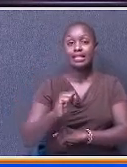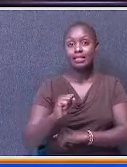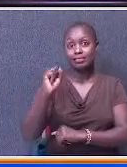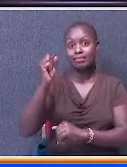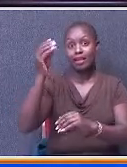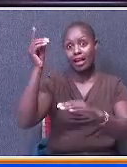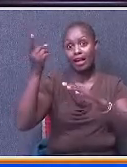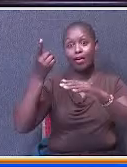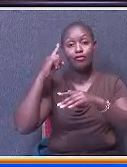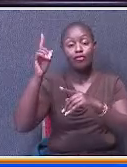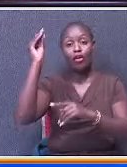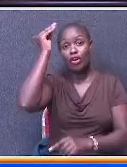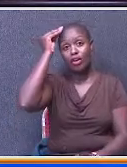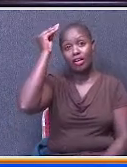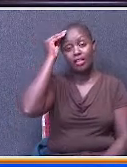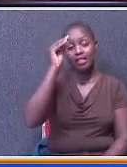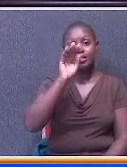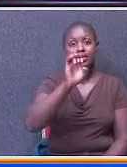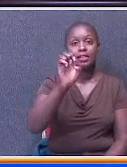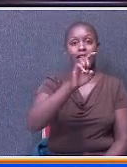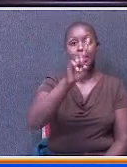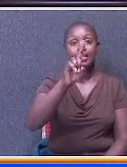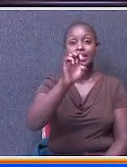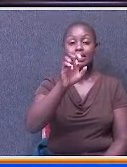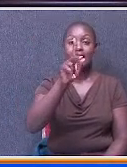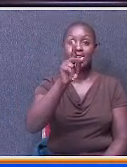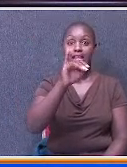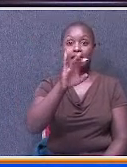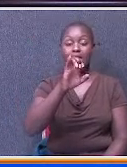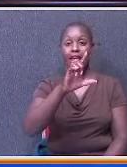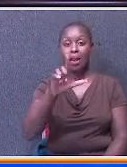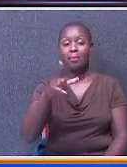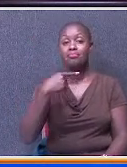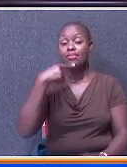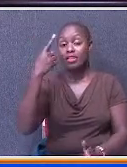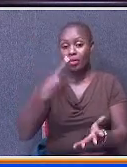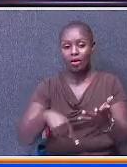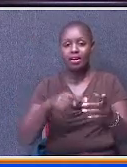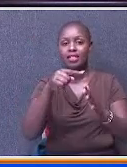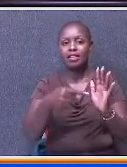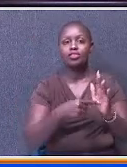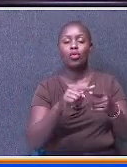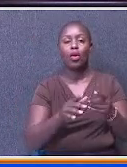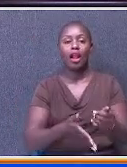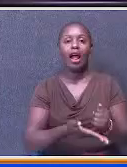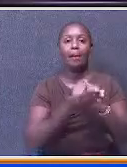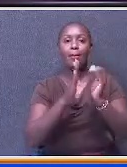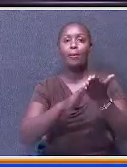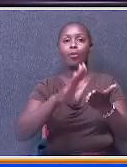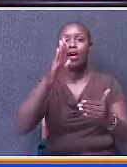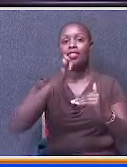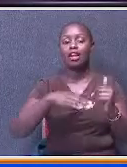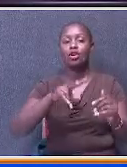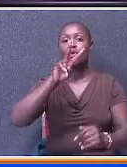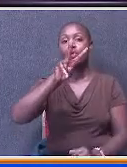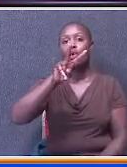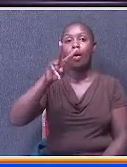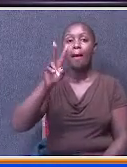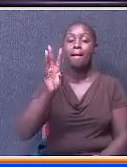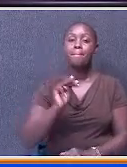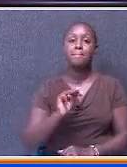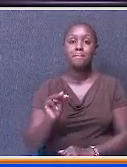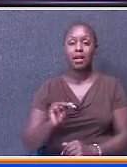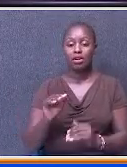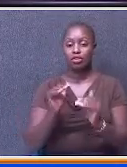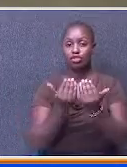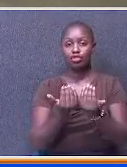Ezekiel Machogo kunradhi, anasema mpango huo utawafaidi zaidi ya watoto milioni 2. Sharon Baranga na